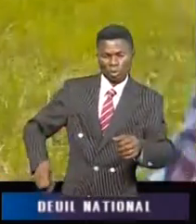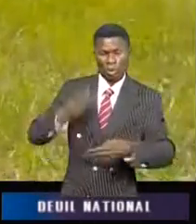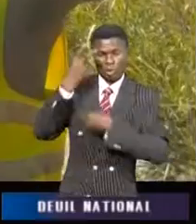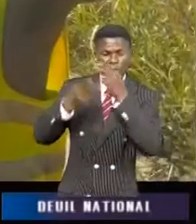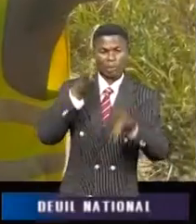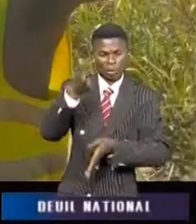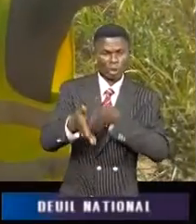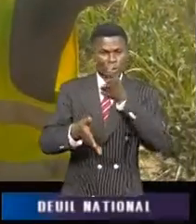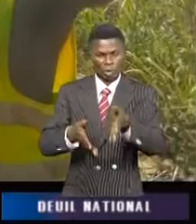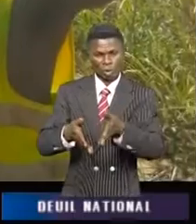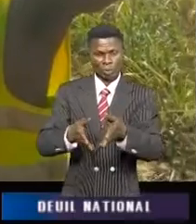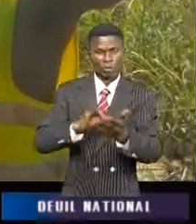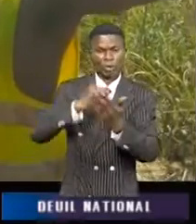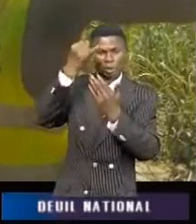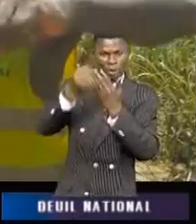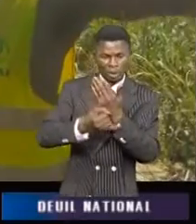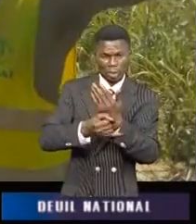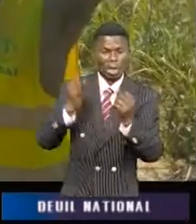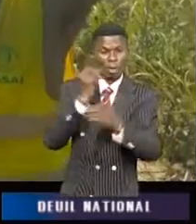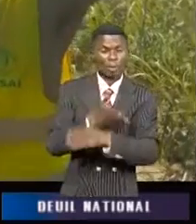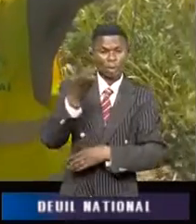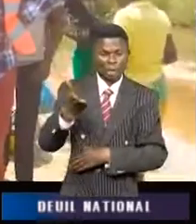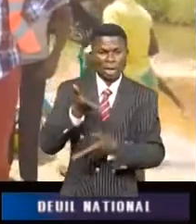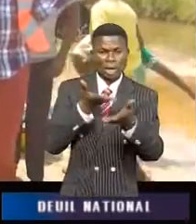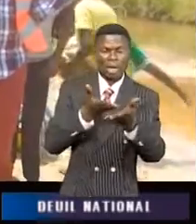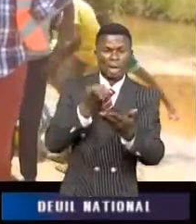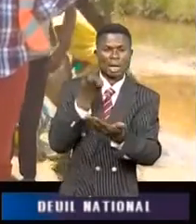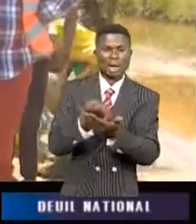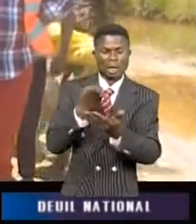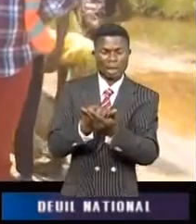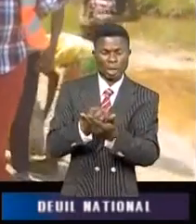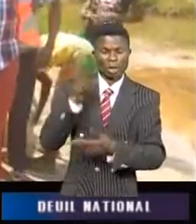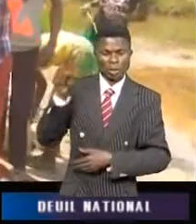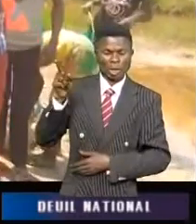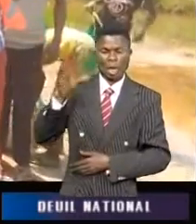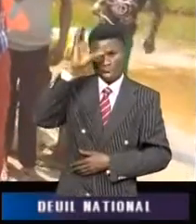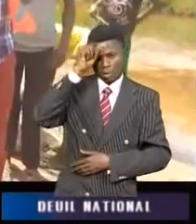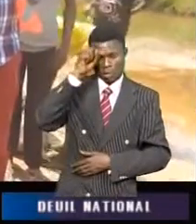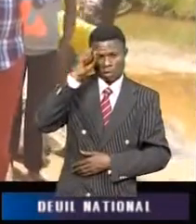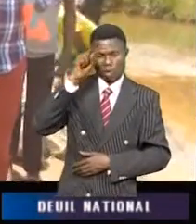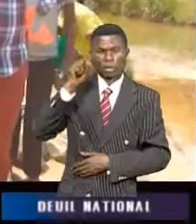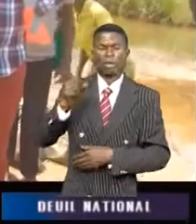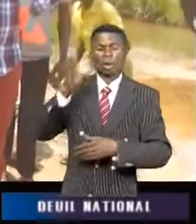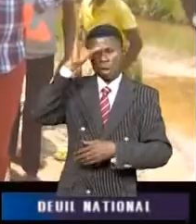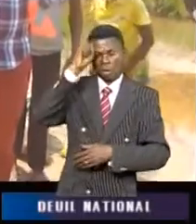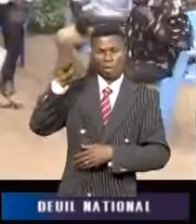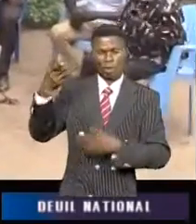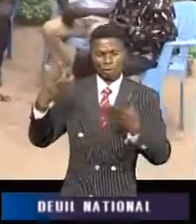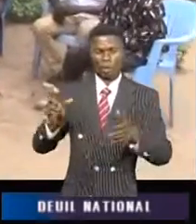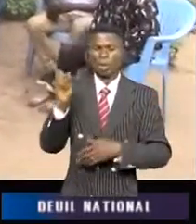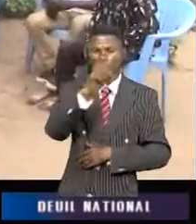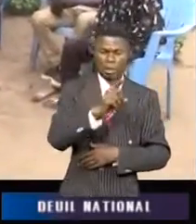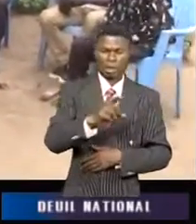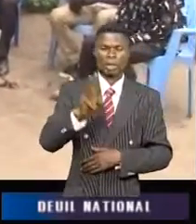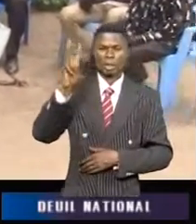pied. Ce projet, une fois réalisé, va booster l'économie dans cette partie du pays. Après la cité de Boulungu, il s'est rendu à